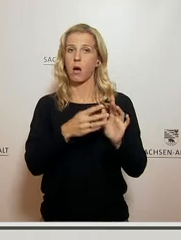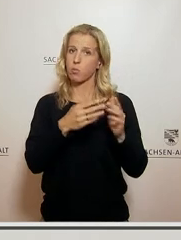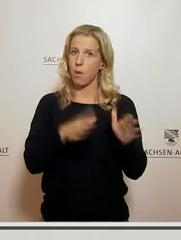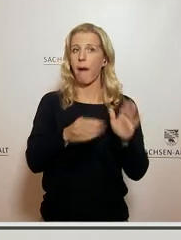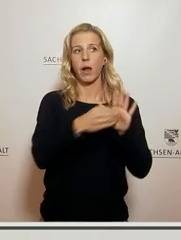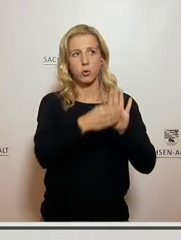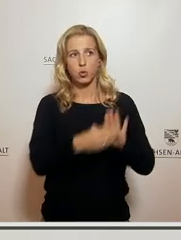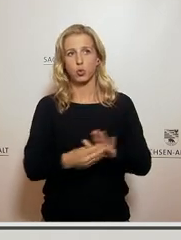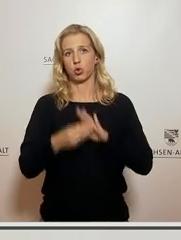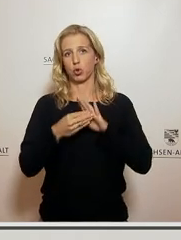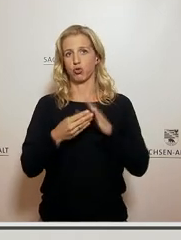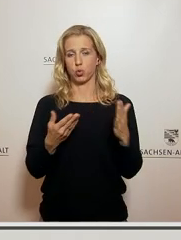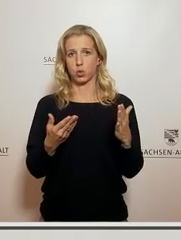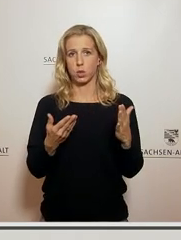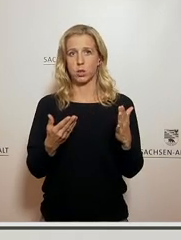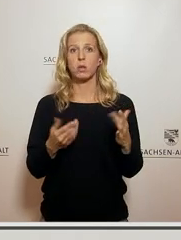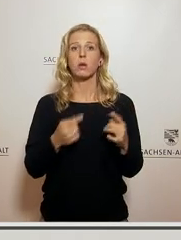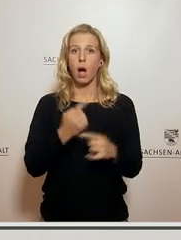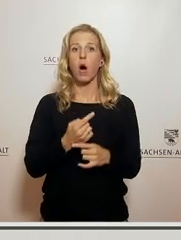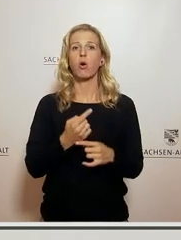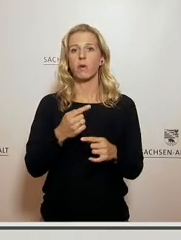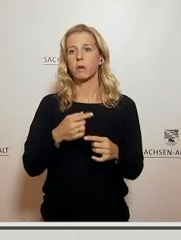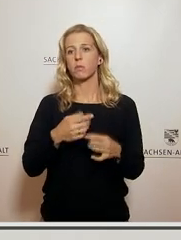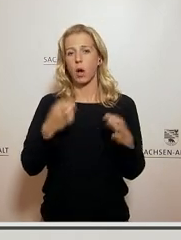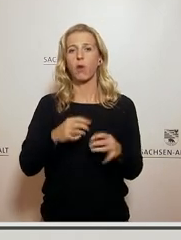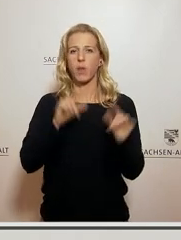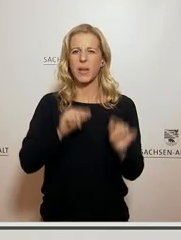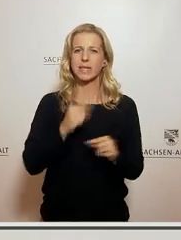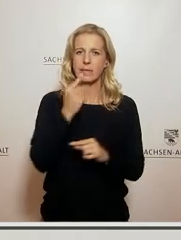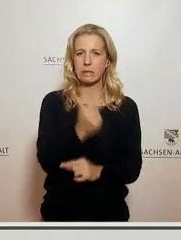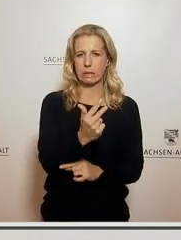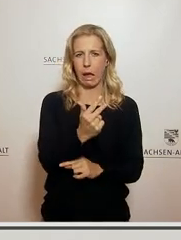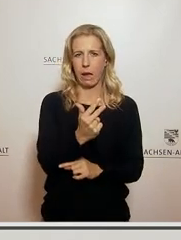Und wir haben immer gesagt, mindestens müssen es 3 sein.